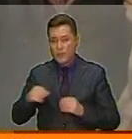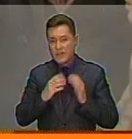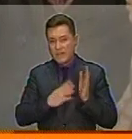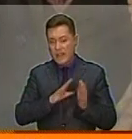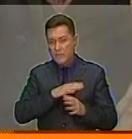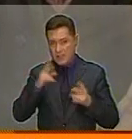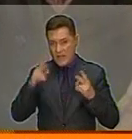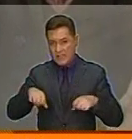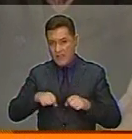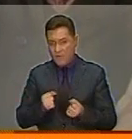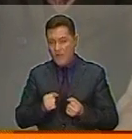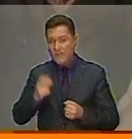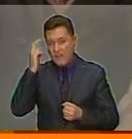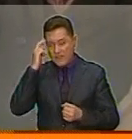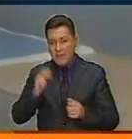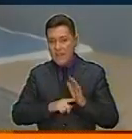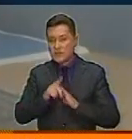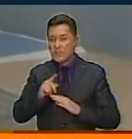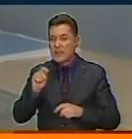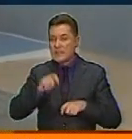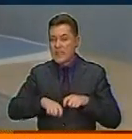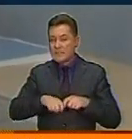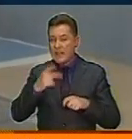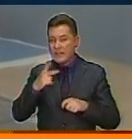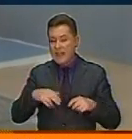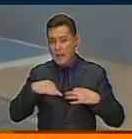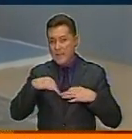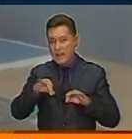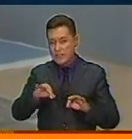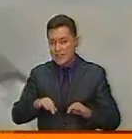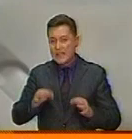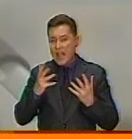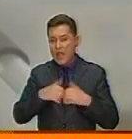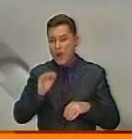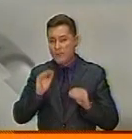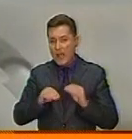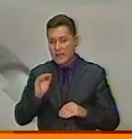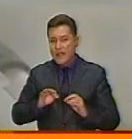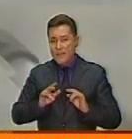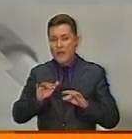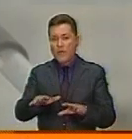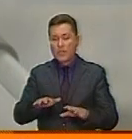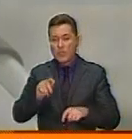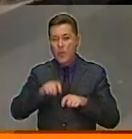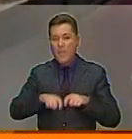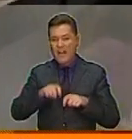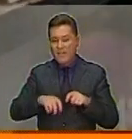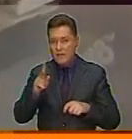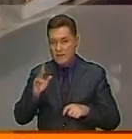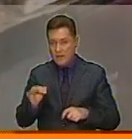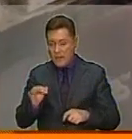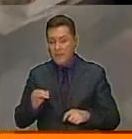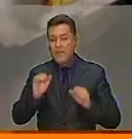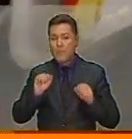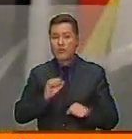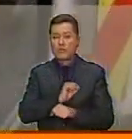Уже цього року в Києві розпочинається експеримент три машини з обладнанням виїздитимуть на трасу і проводитимуть перевірки можуть